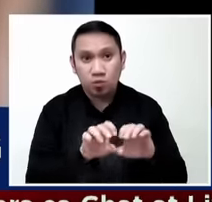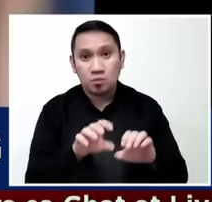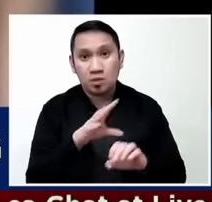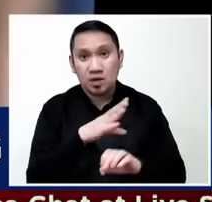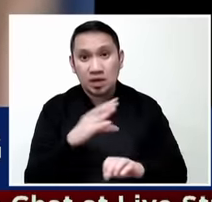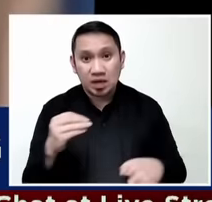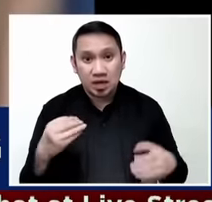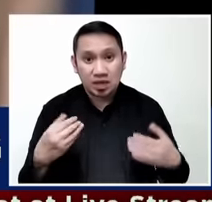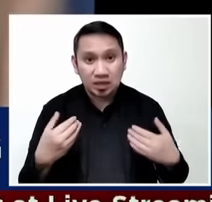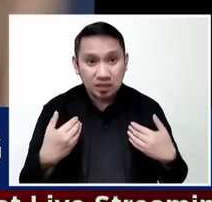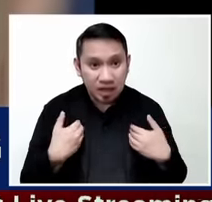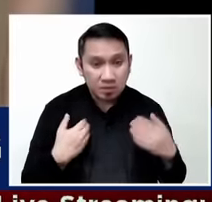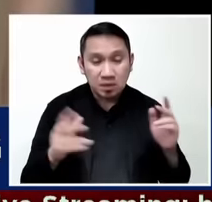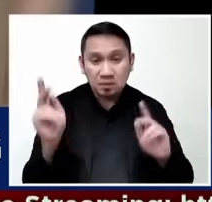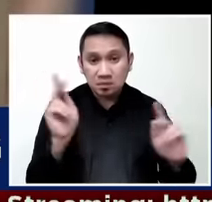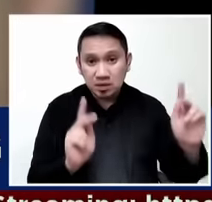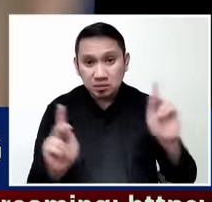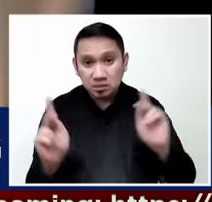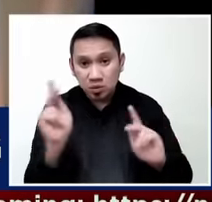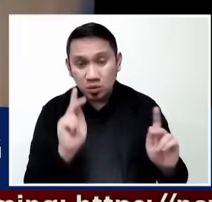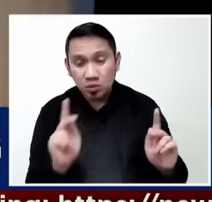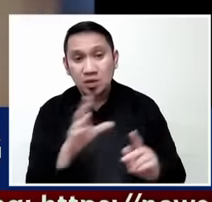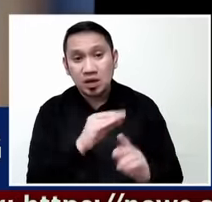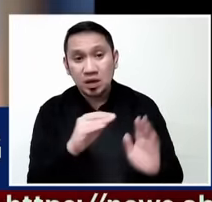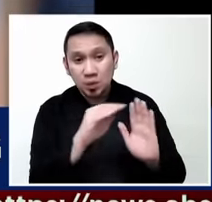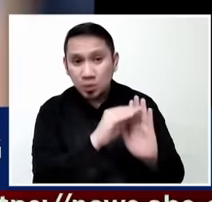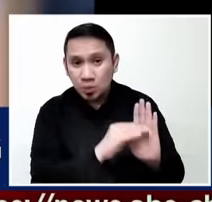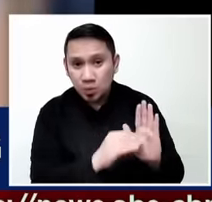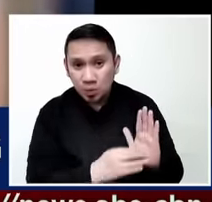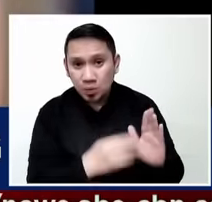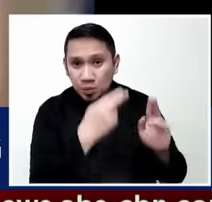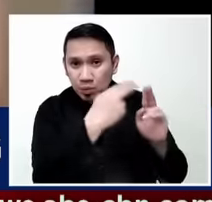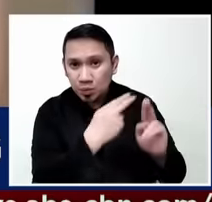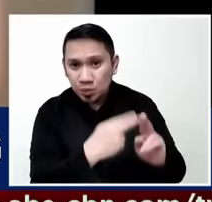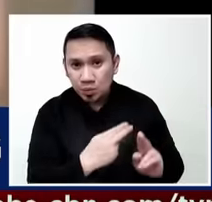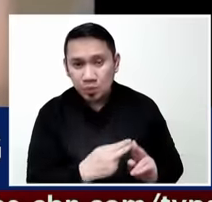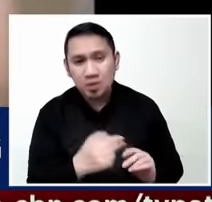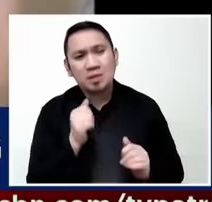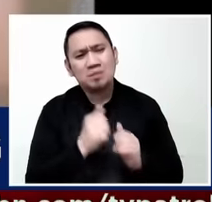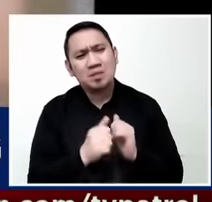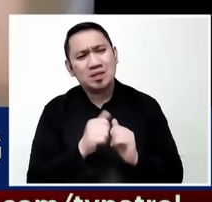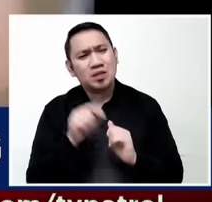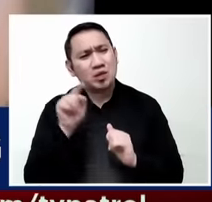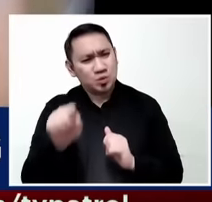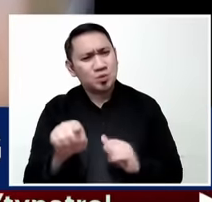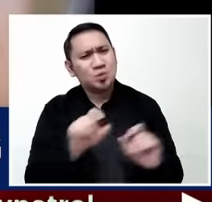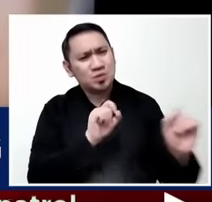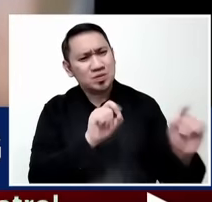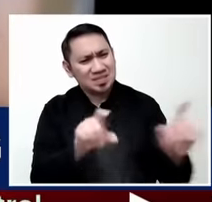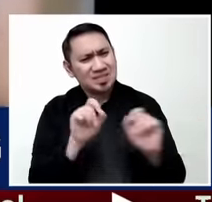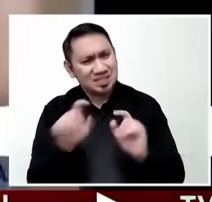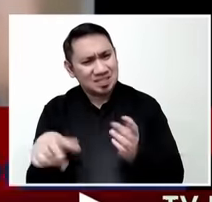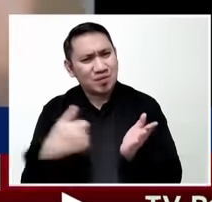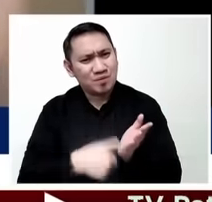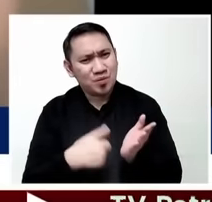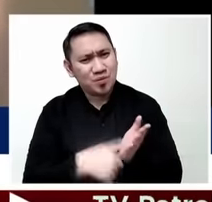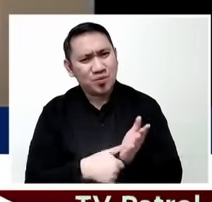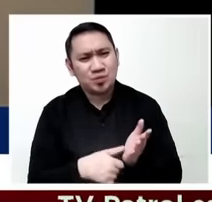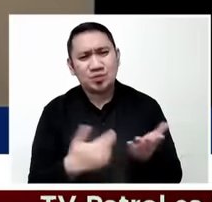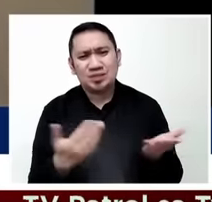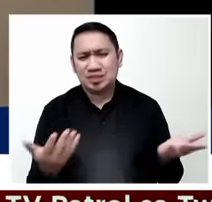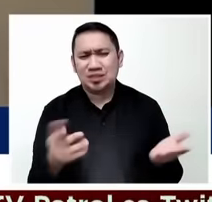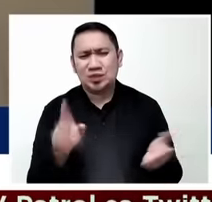na nandyan, na mga, tapos may listahan, eh vote buying po yan. Eh mahirap po na isipin